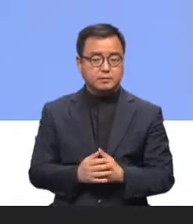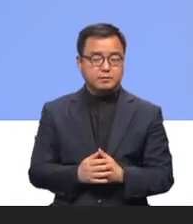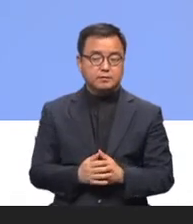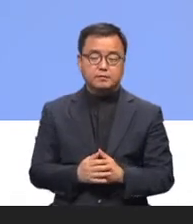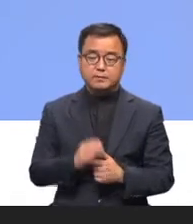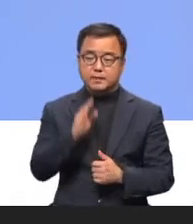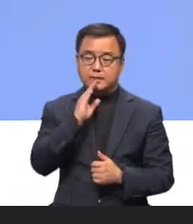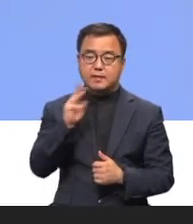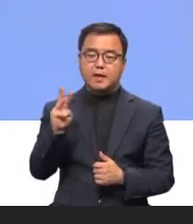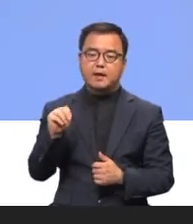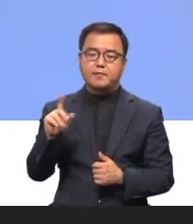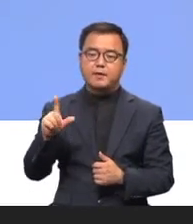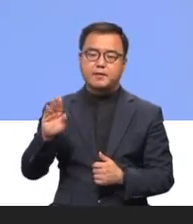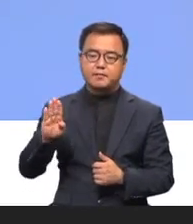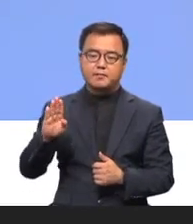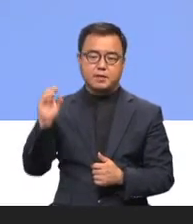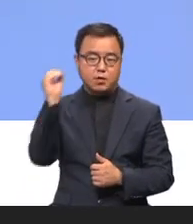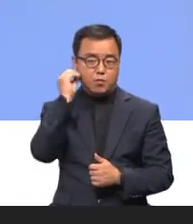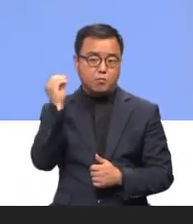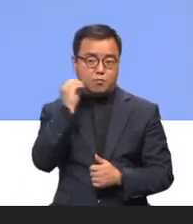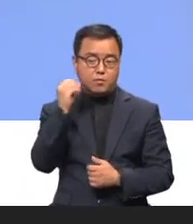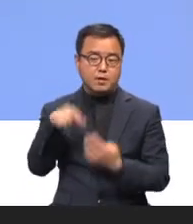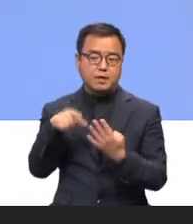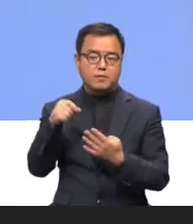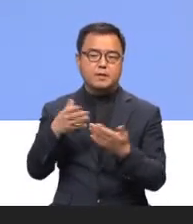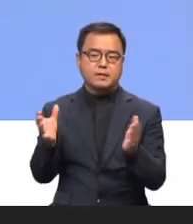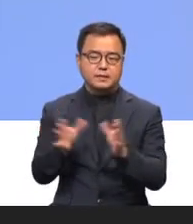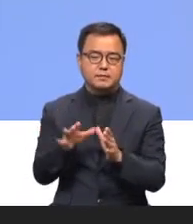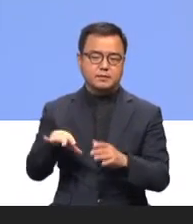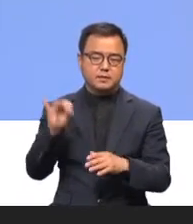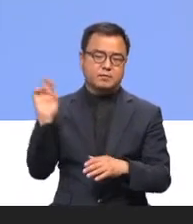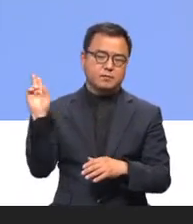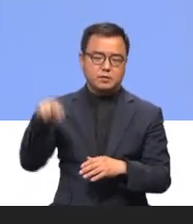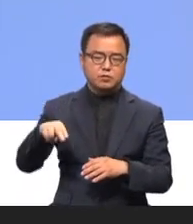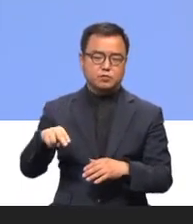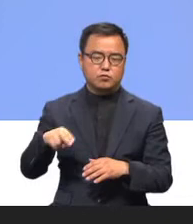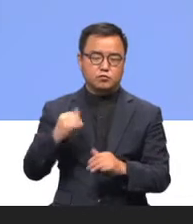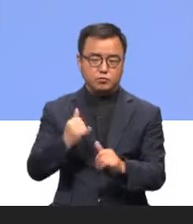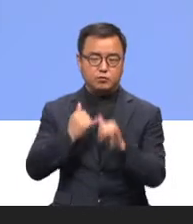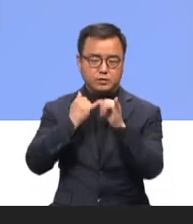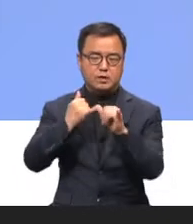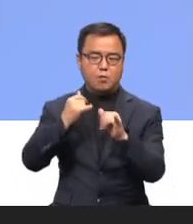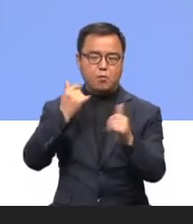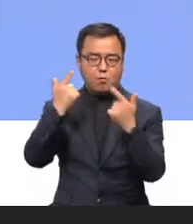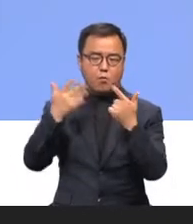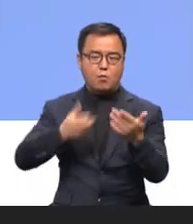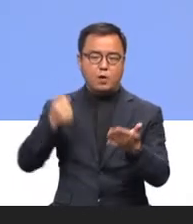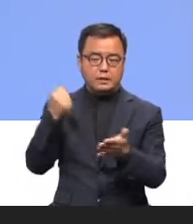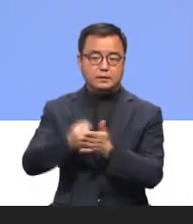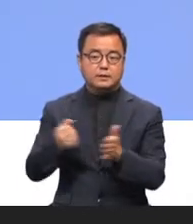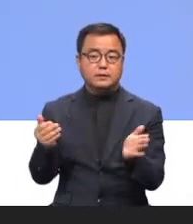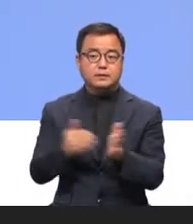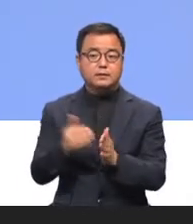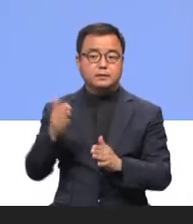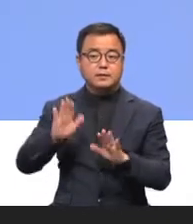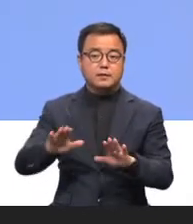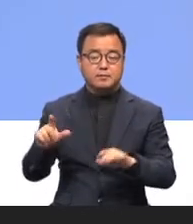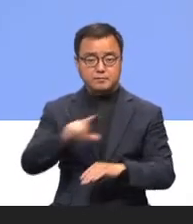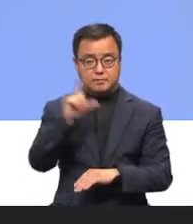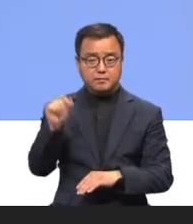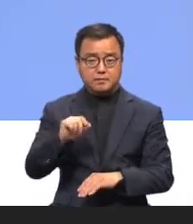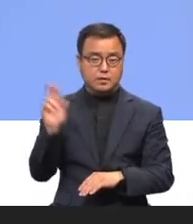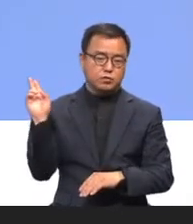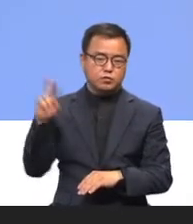그렇습니다. MLB.com에서 선정하는 이달의 팀 선발 투수상은 이미 확정이 됐는데요. 네. 그 이달의 투수